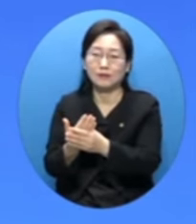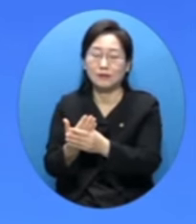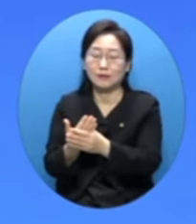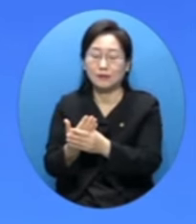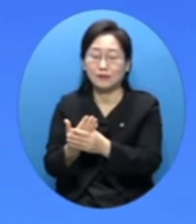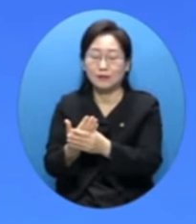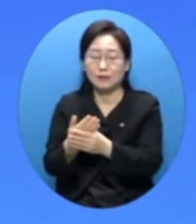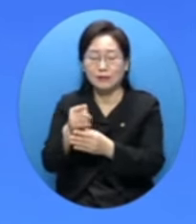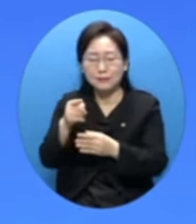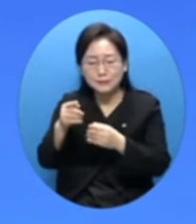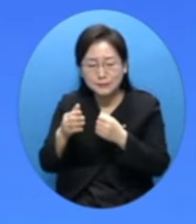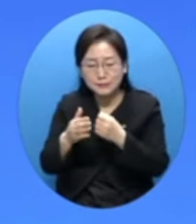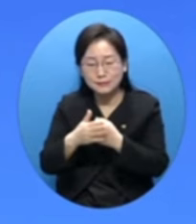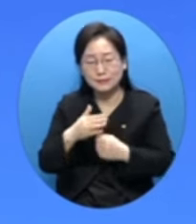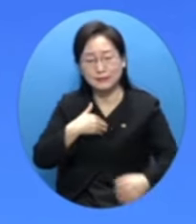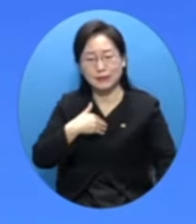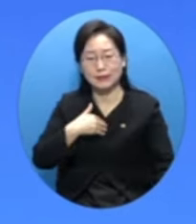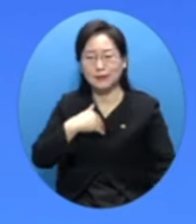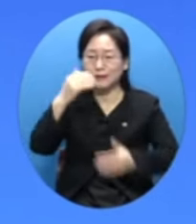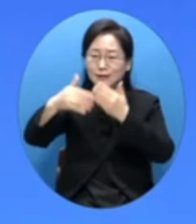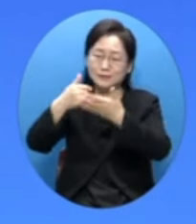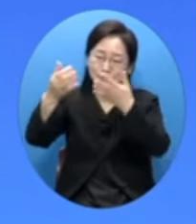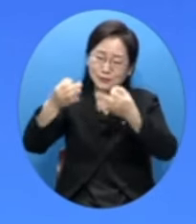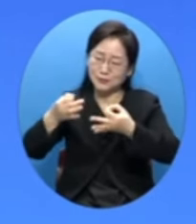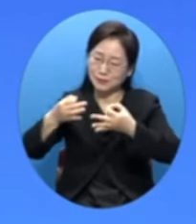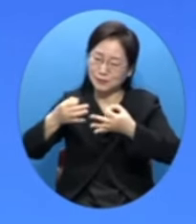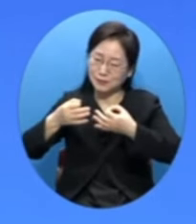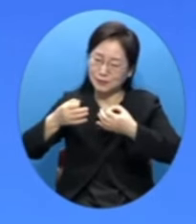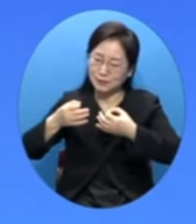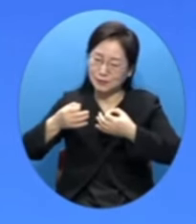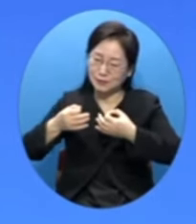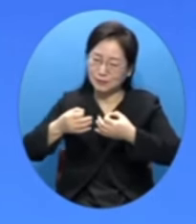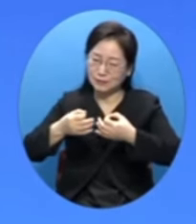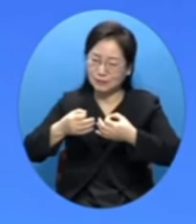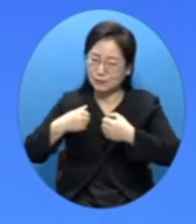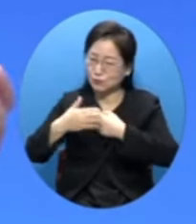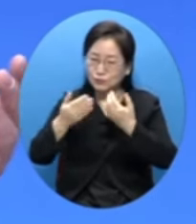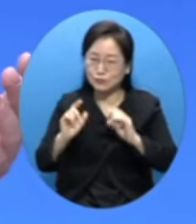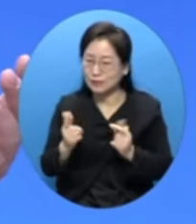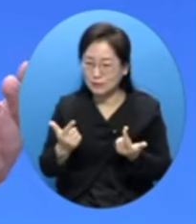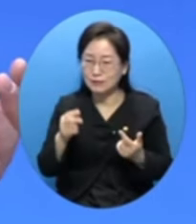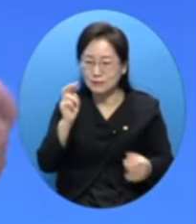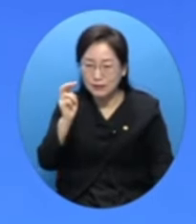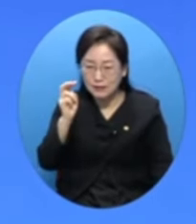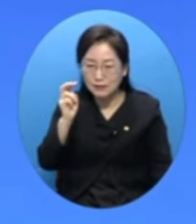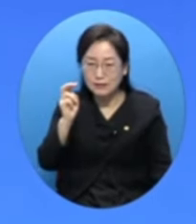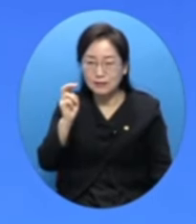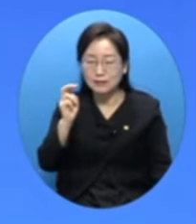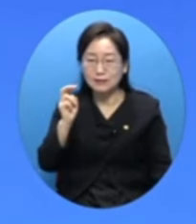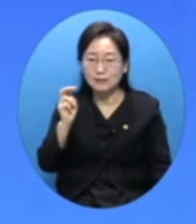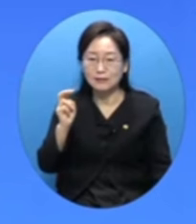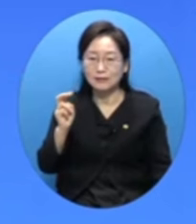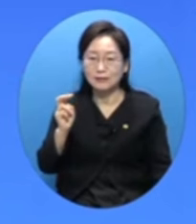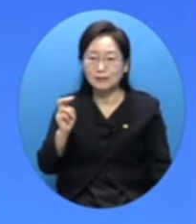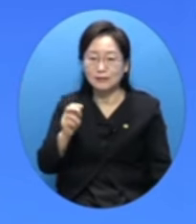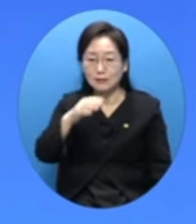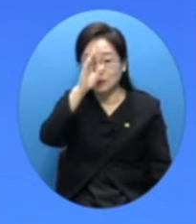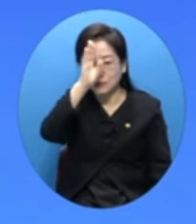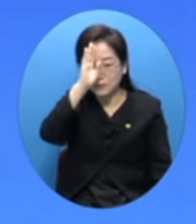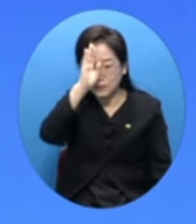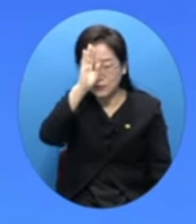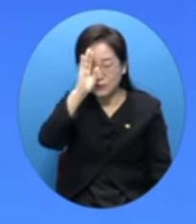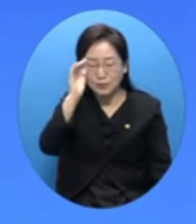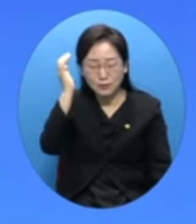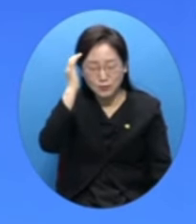그래서 나는 하나님이 포기했나 보다 포기하셨나 보다 이 질병의 고통에서 내가